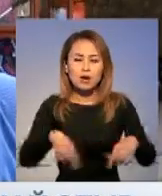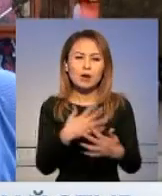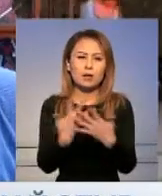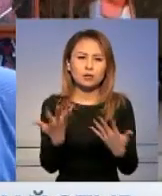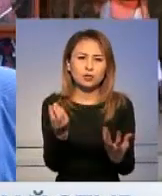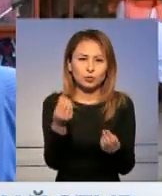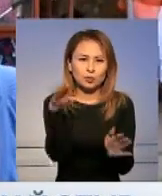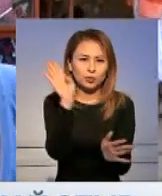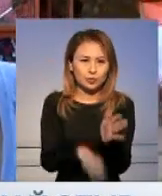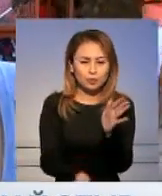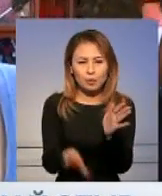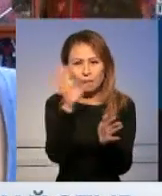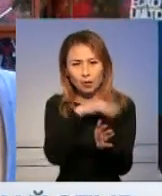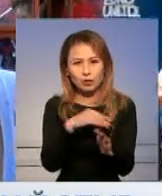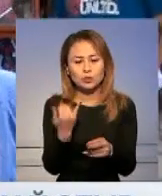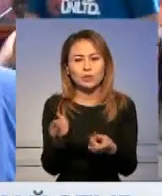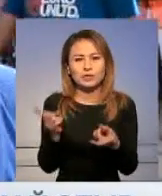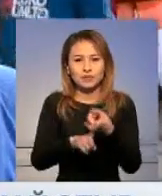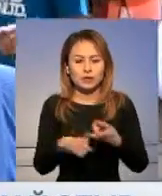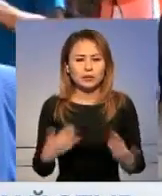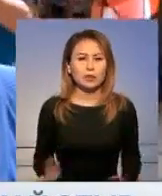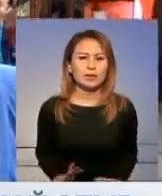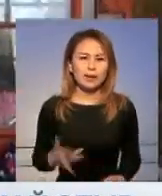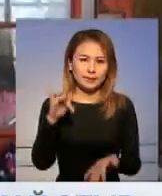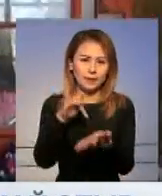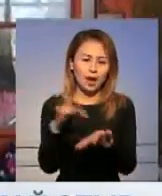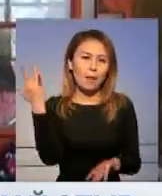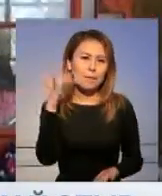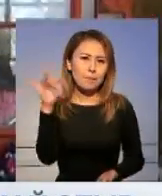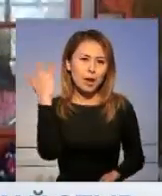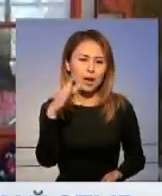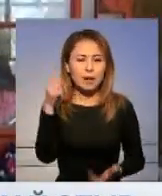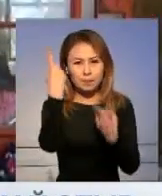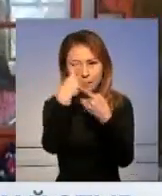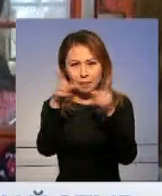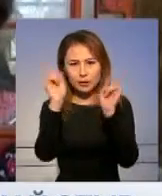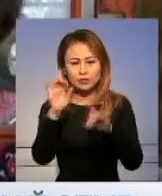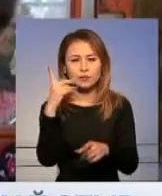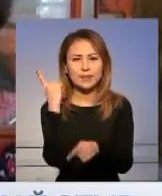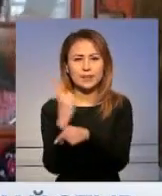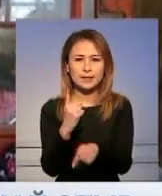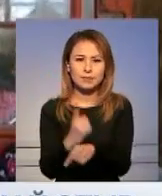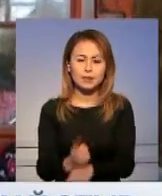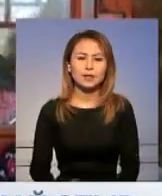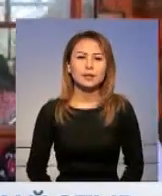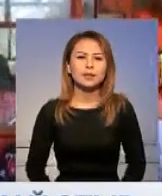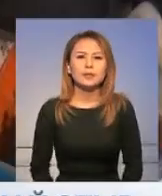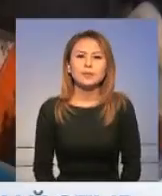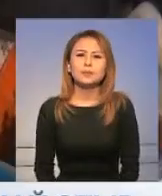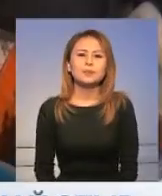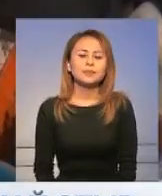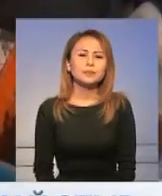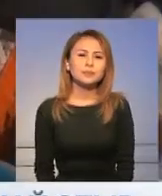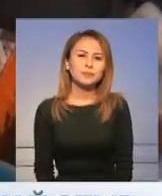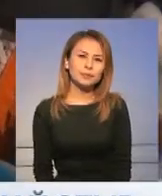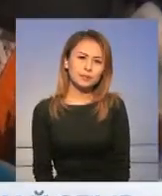жағдайды ушықтыруы мүмкін. Бұл Орталық Америка мен Мексика азаматтарын шеттету болып саналады.